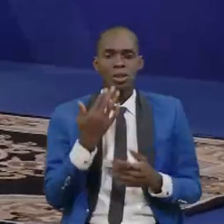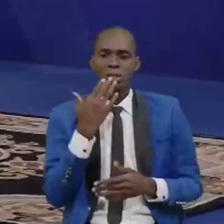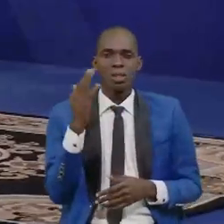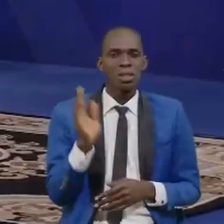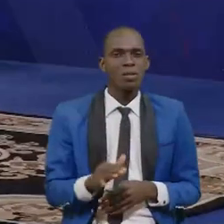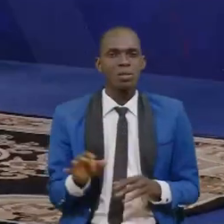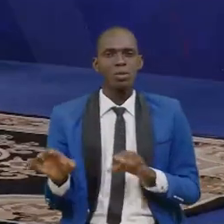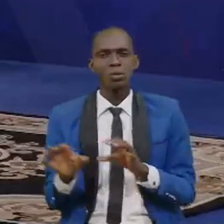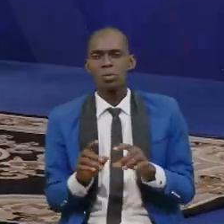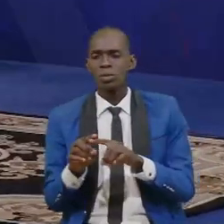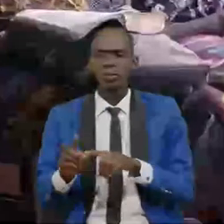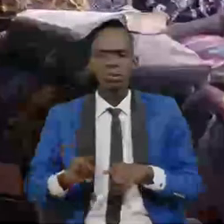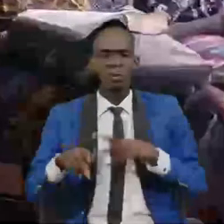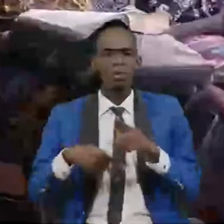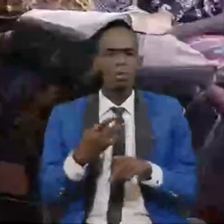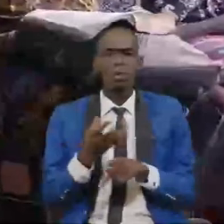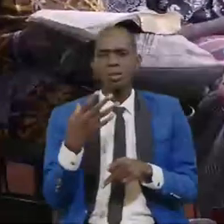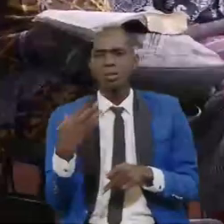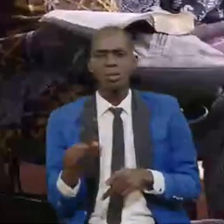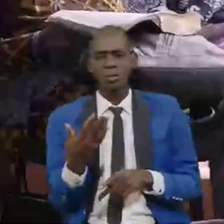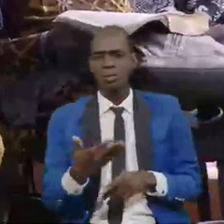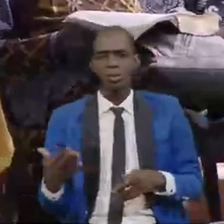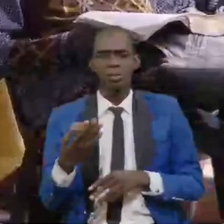toutes sortes de gymnastiques. Et ils